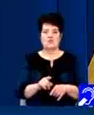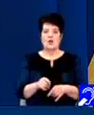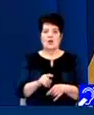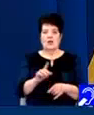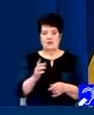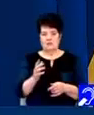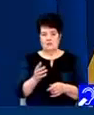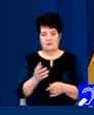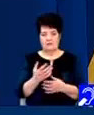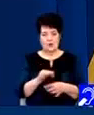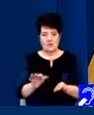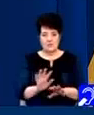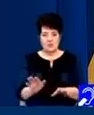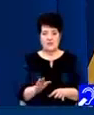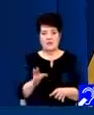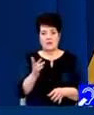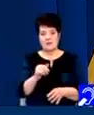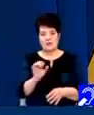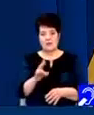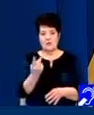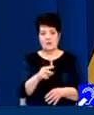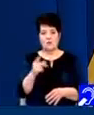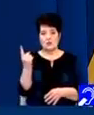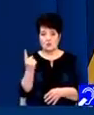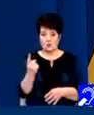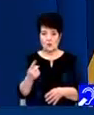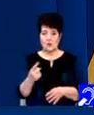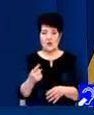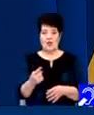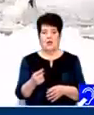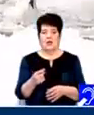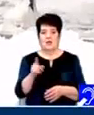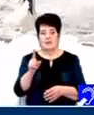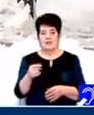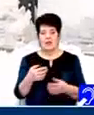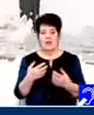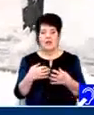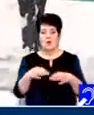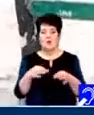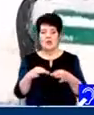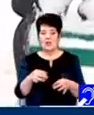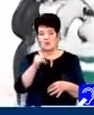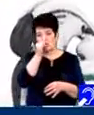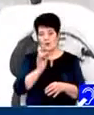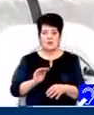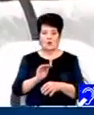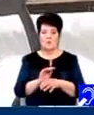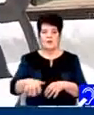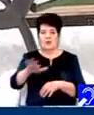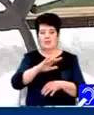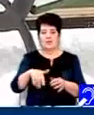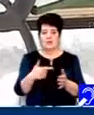a nu admite, dar... Cu 22-21 de utilaje nu poți acoperi practic 700 de străzi a municipiului Chișinău.